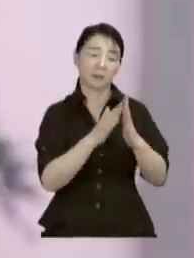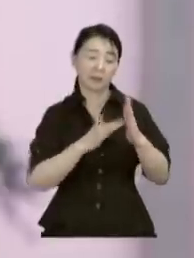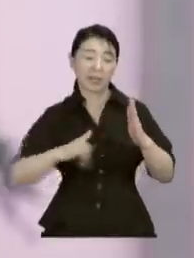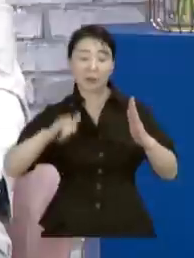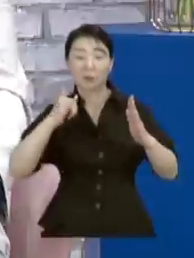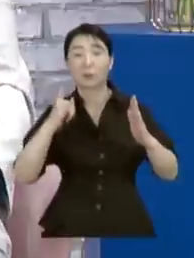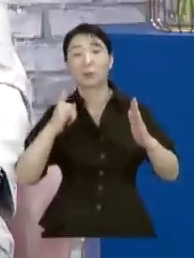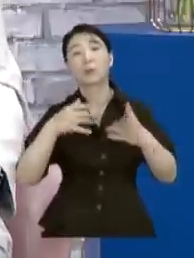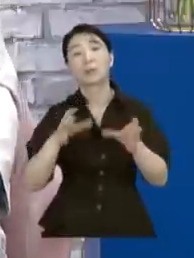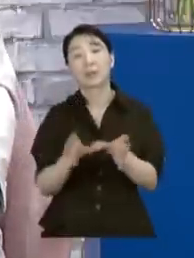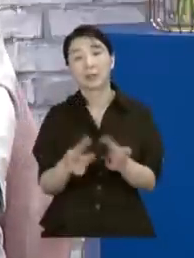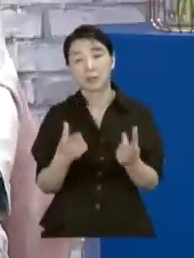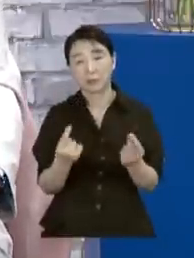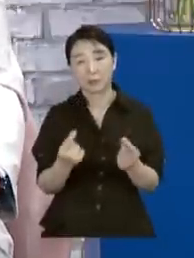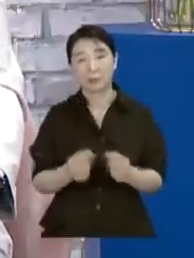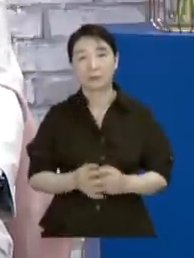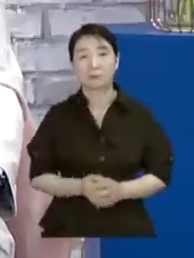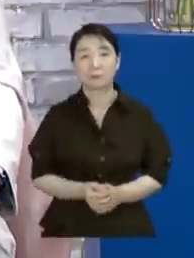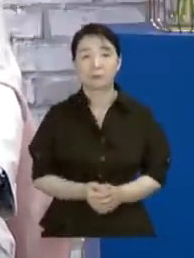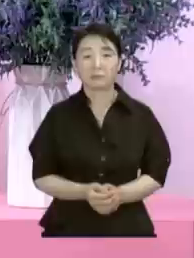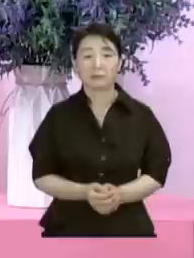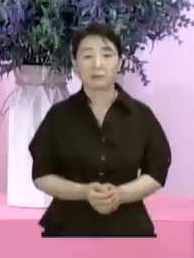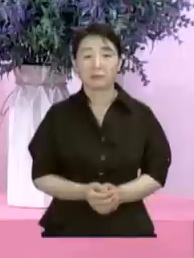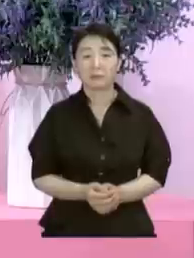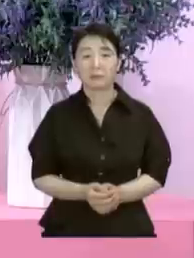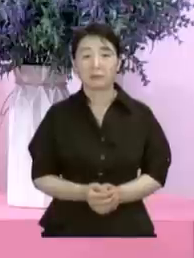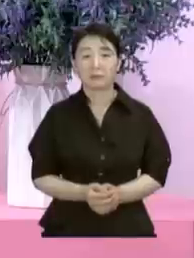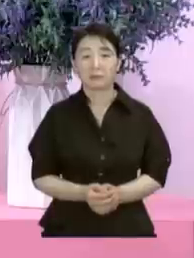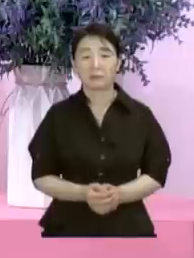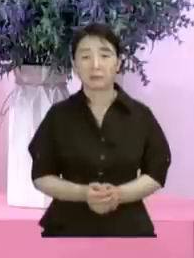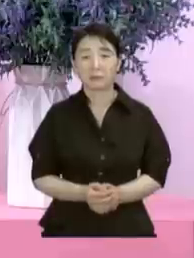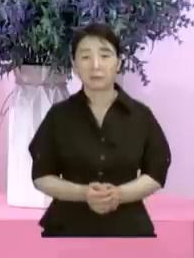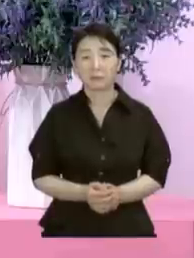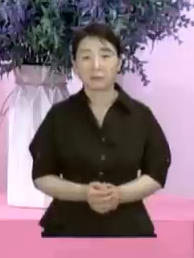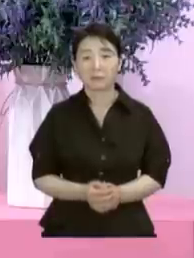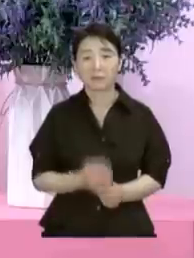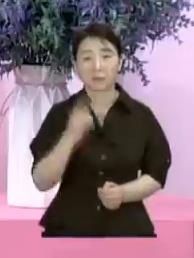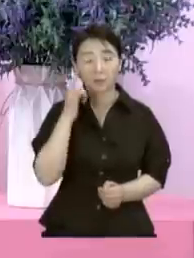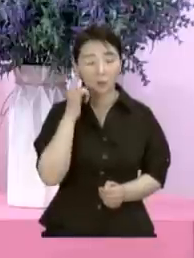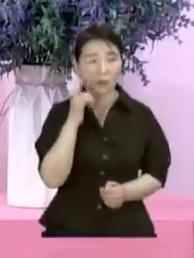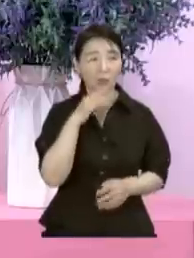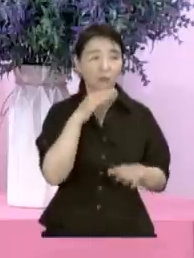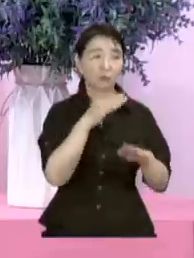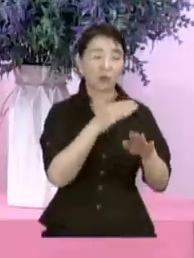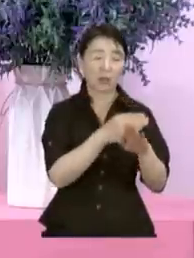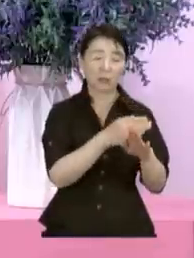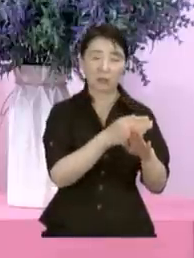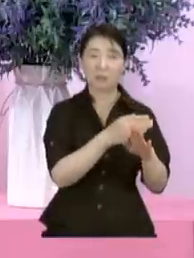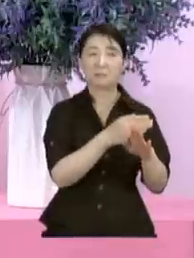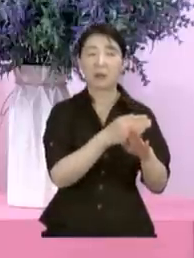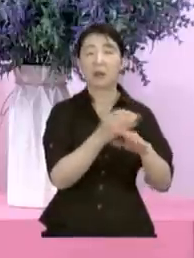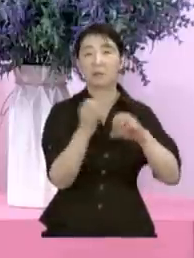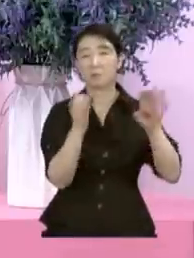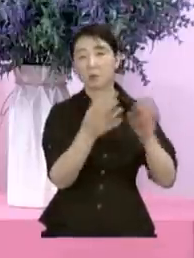해요. 그렇죠. 예, 아주 가족, 큰 가족이다. 가족이다. 예, 예. 왜냐하면 이분들이 넘어올 때 가족적으로 넘어오는 분들이 거의 없고 아주